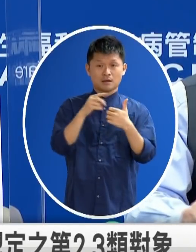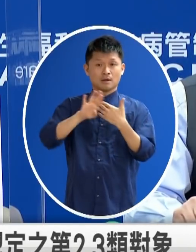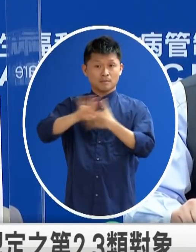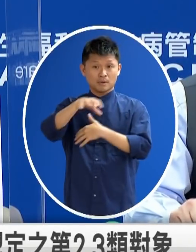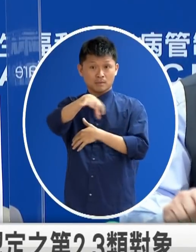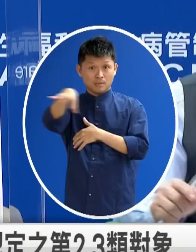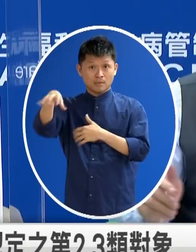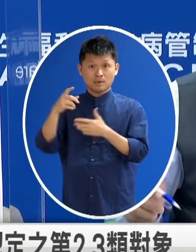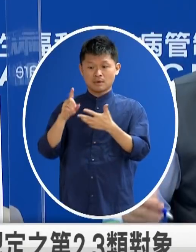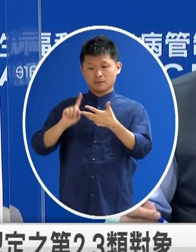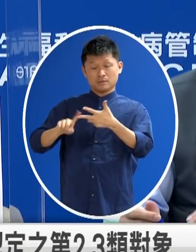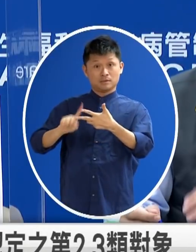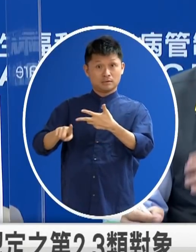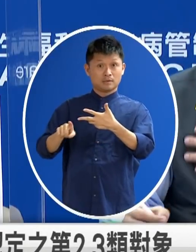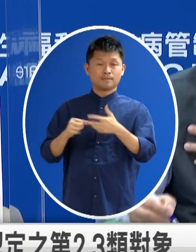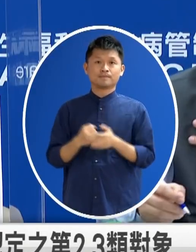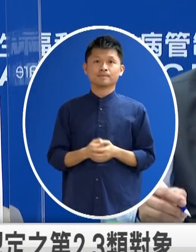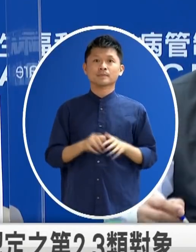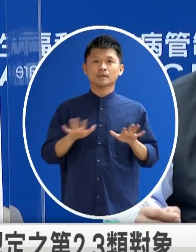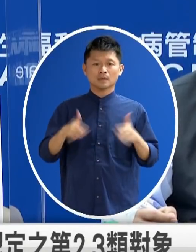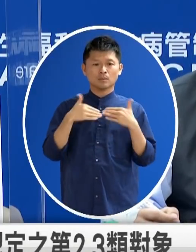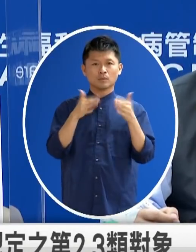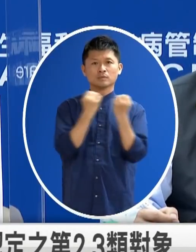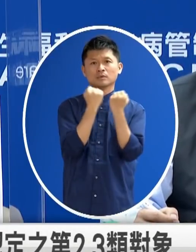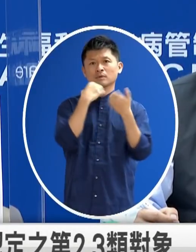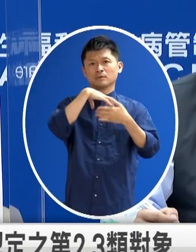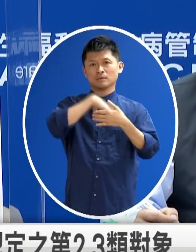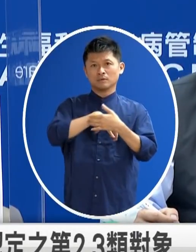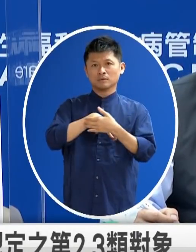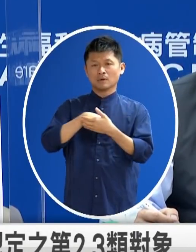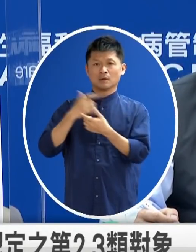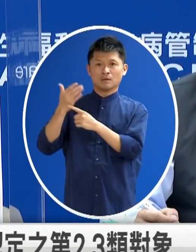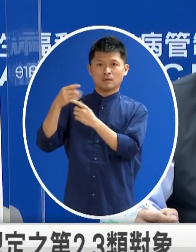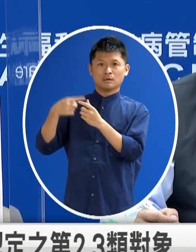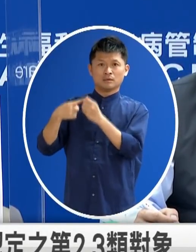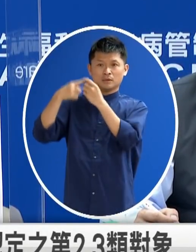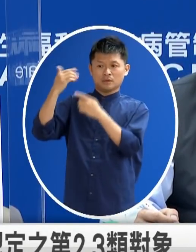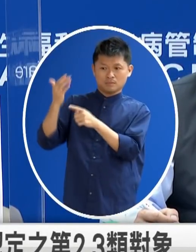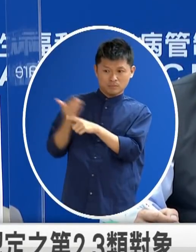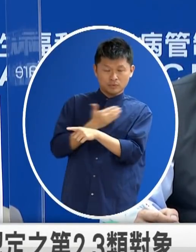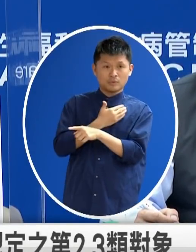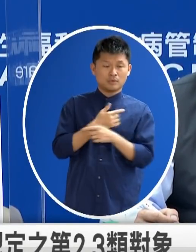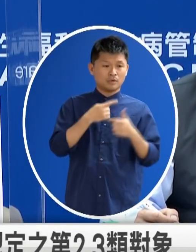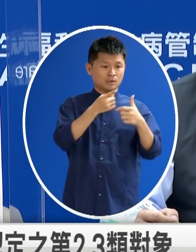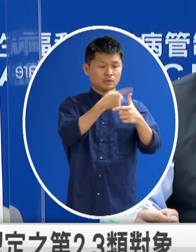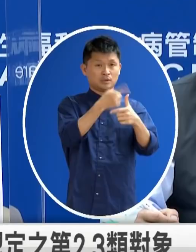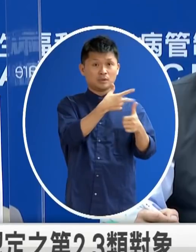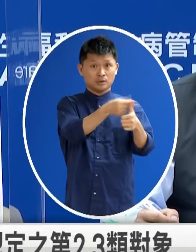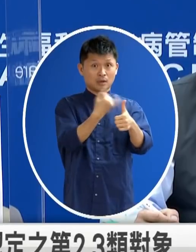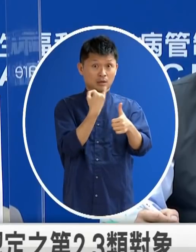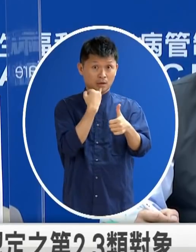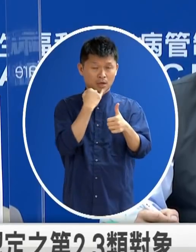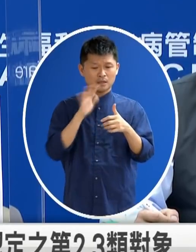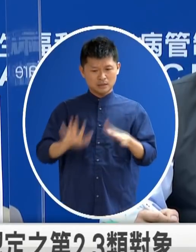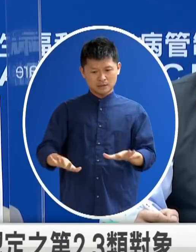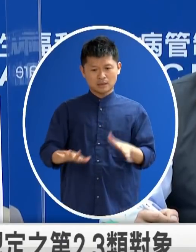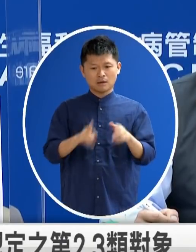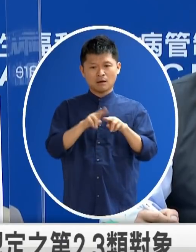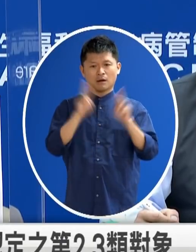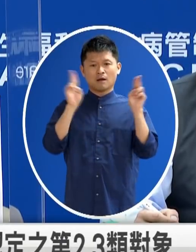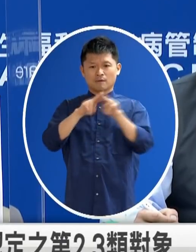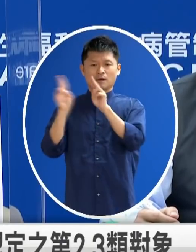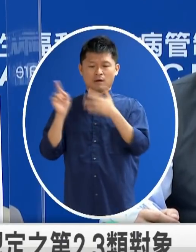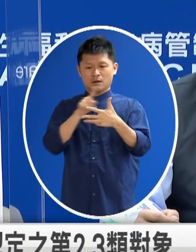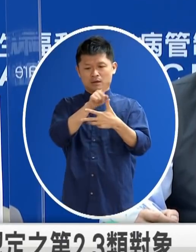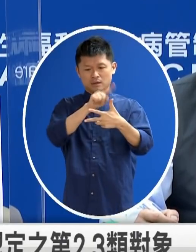3类，然后加上现在莫德纳第一批我们分到1类，然后现在我们要打到1到3类，好，等